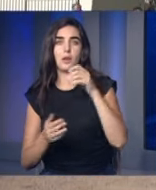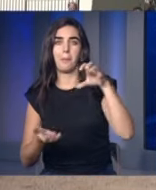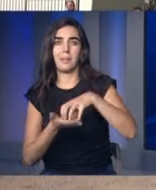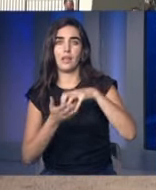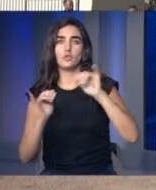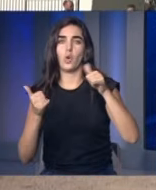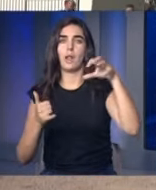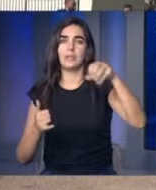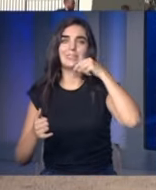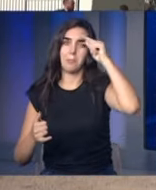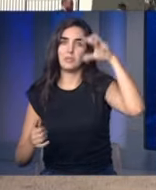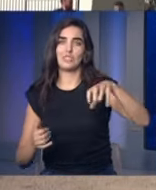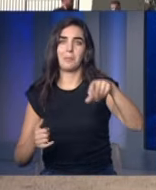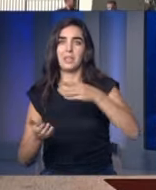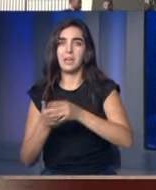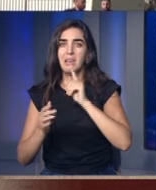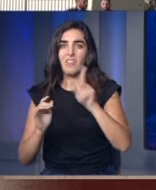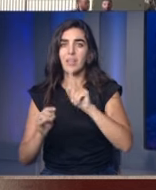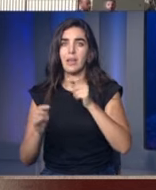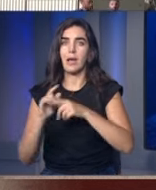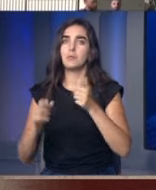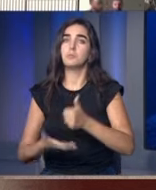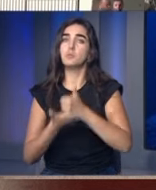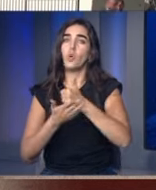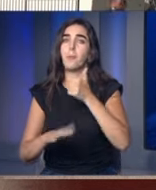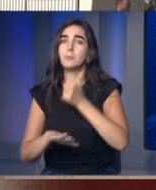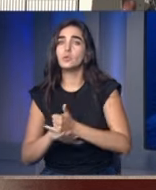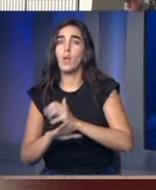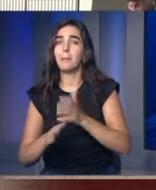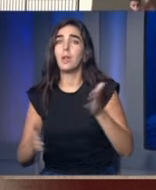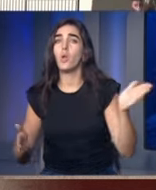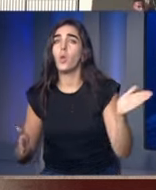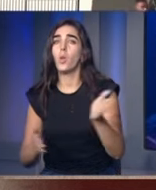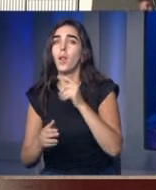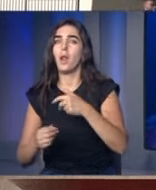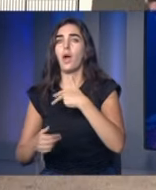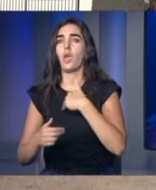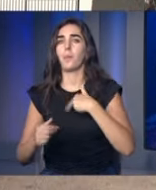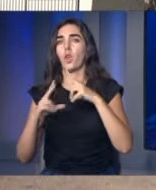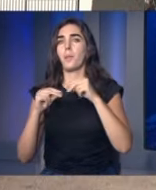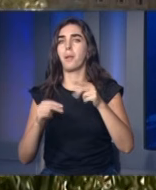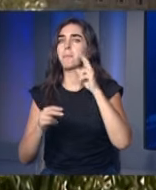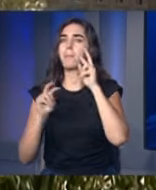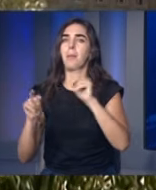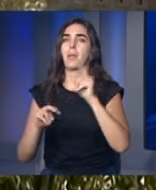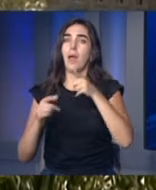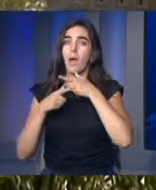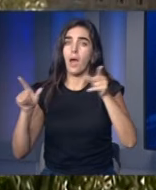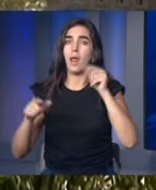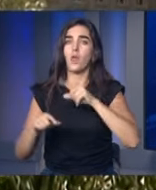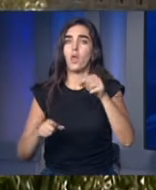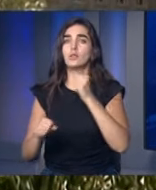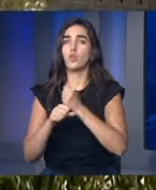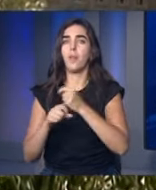مجدل شمس ونفي المقاومة نفيا قاطعا لأي مسؤولية لها عن الحادث، صدر عن الحكومة اللبنانية